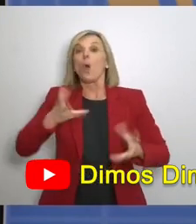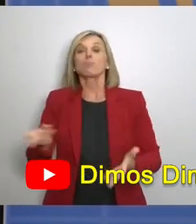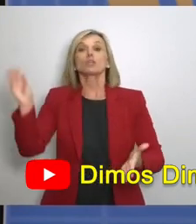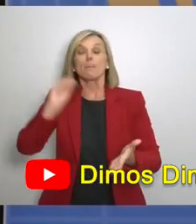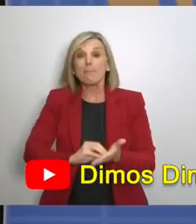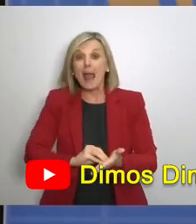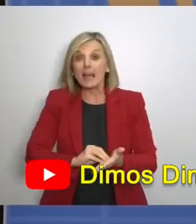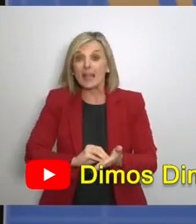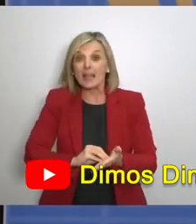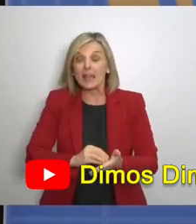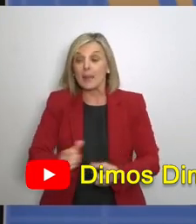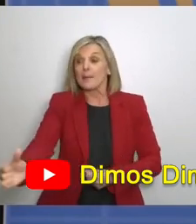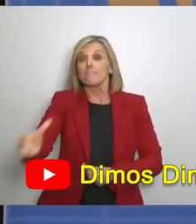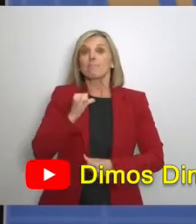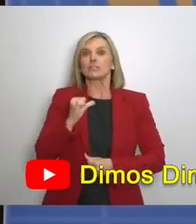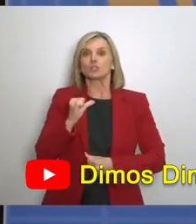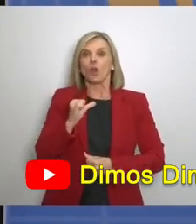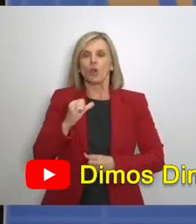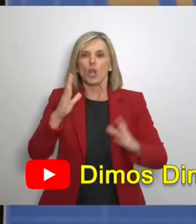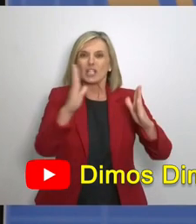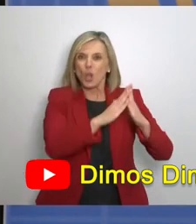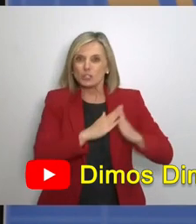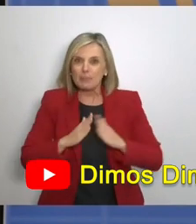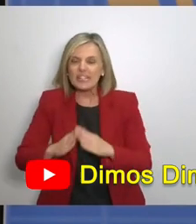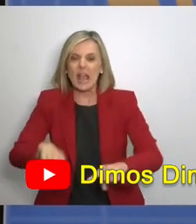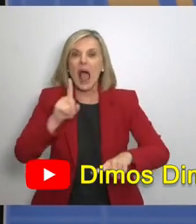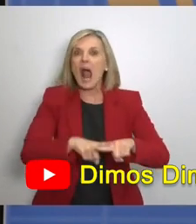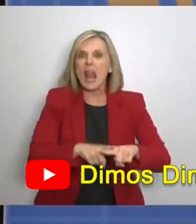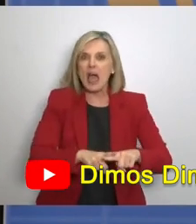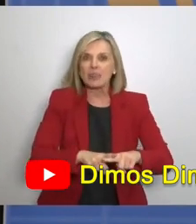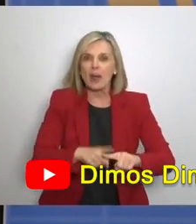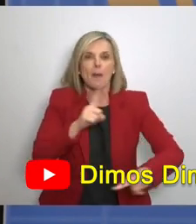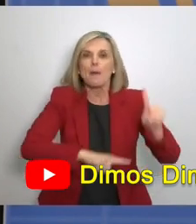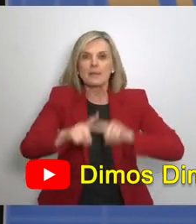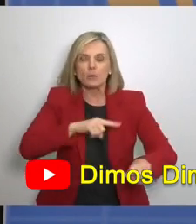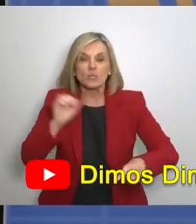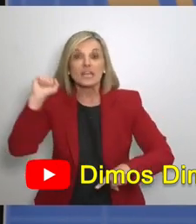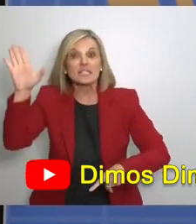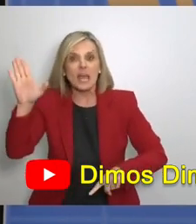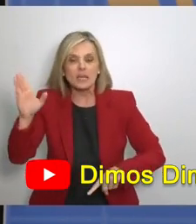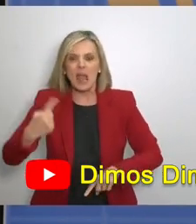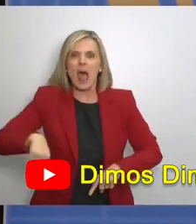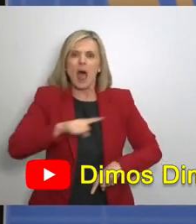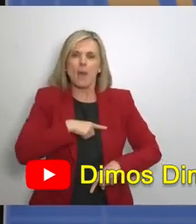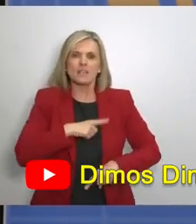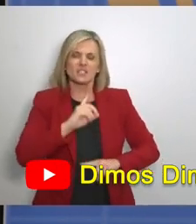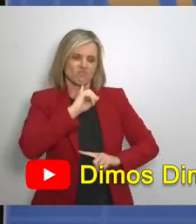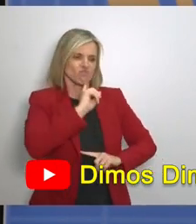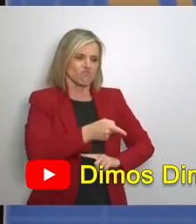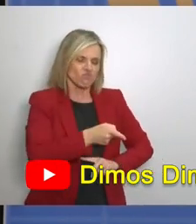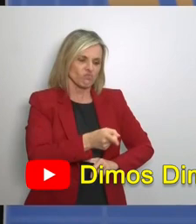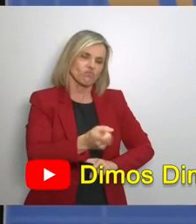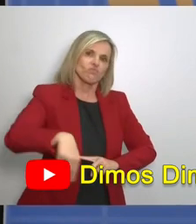ίκο μας που αυτή τη στιγμή δεν μας ανήκει και εκτελούμε δεν νομοθετούμε αλλά εκτελούμε από φάσεις αλλότριων